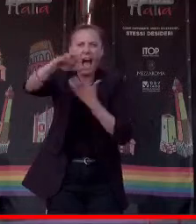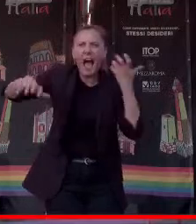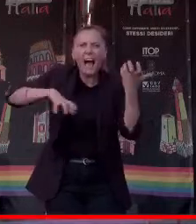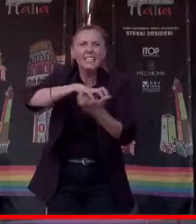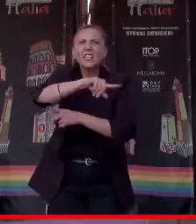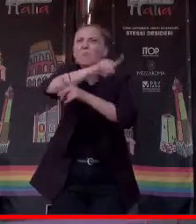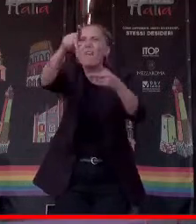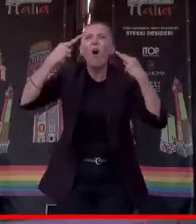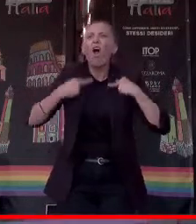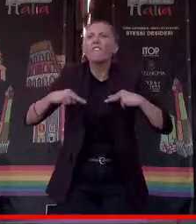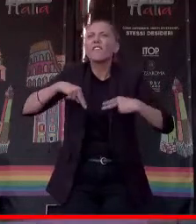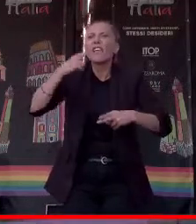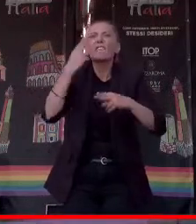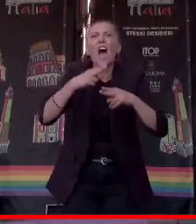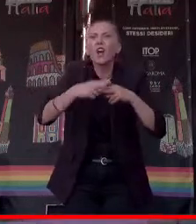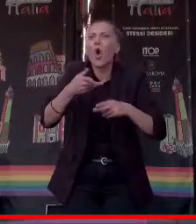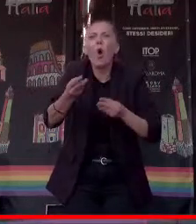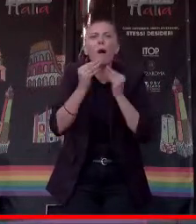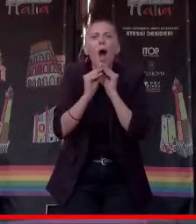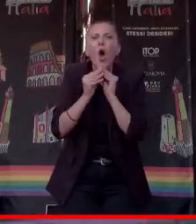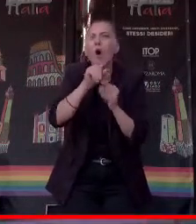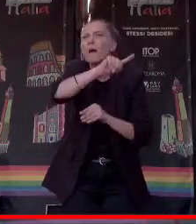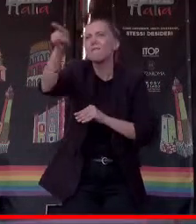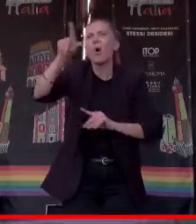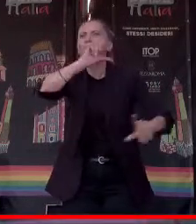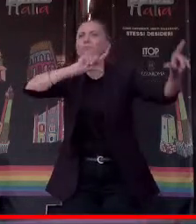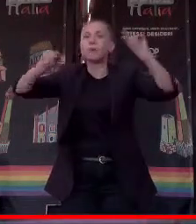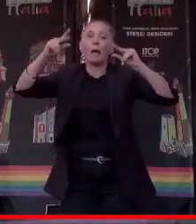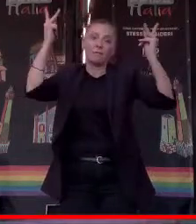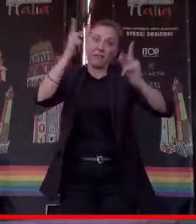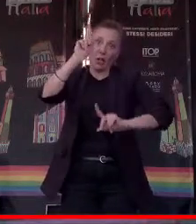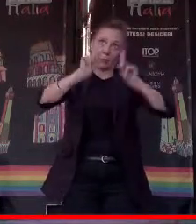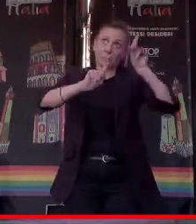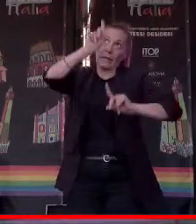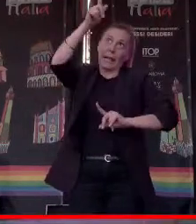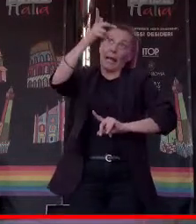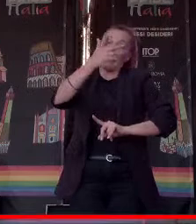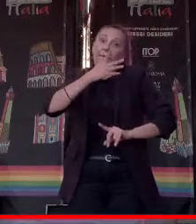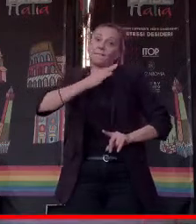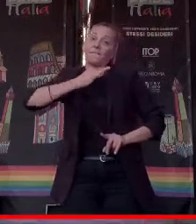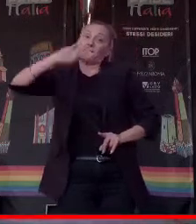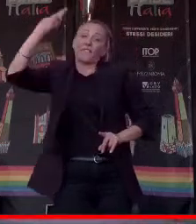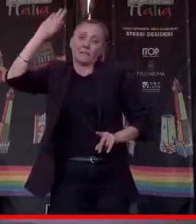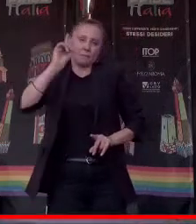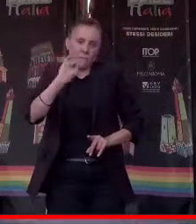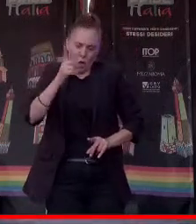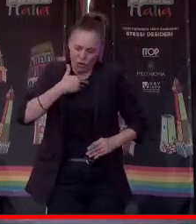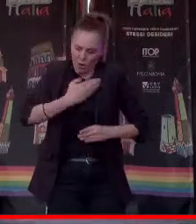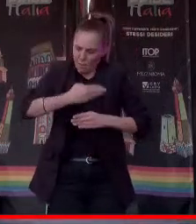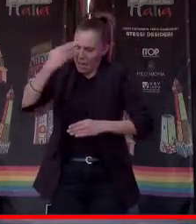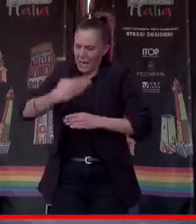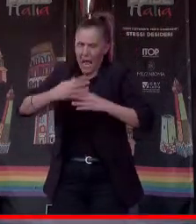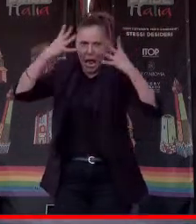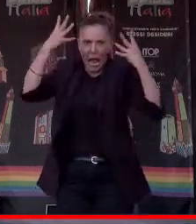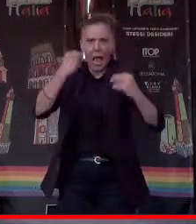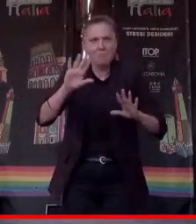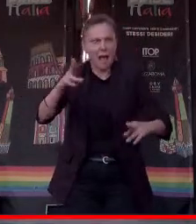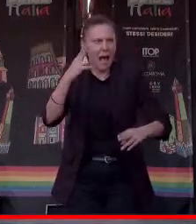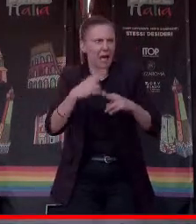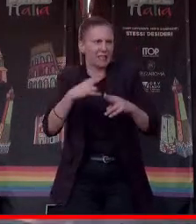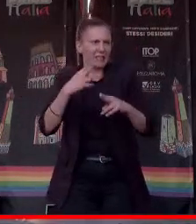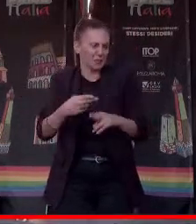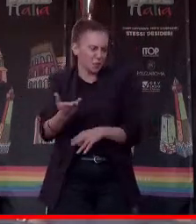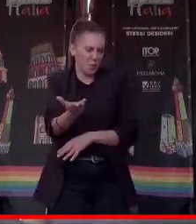a Roma? Ma andate via da qua. Cioè, anche Milano non è bello, perché ve lo dico, barriera architettonica. Vabbè. Però a Roma che cos'è sta